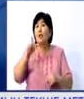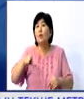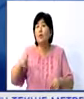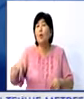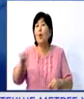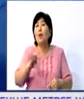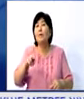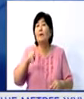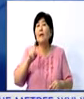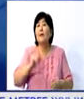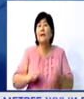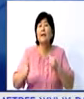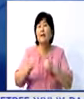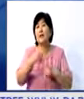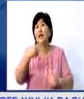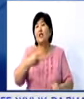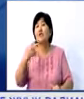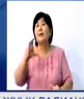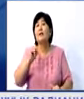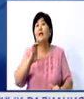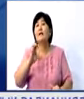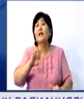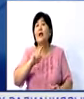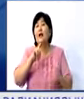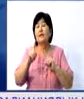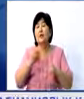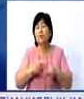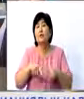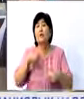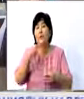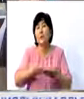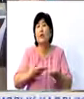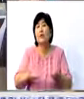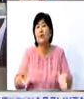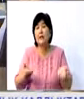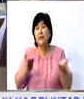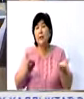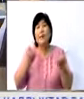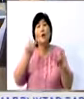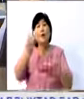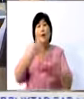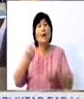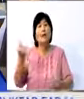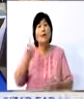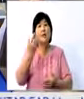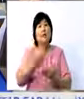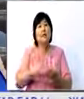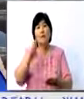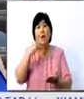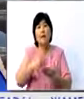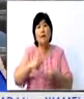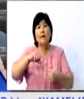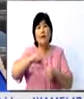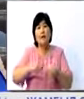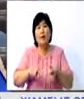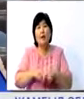облыстық мәслихаттың кезектен тыс 22-ші сессиясында осы мәселені көтерді. Күн тәртібіндегі бірінші мәселе бюджетті нақтылауға